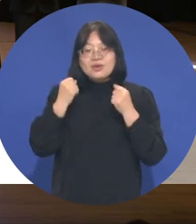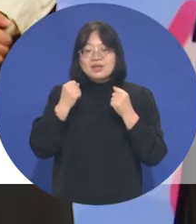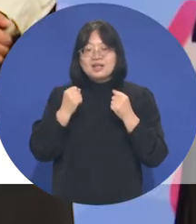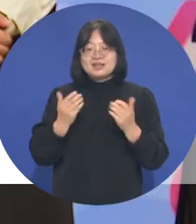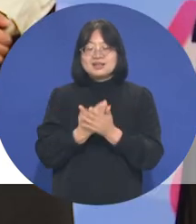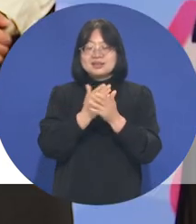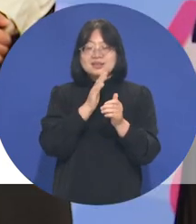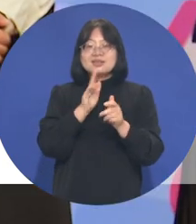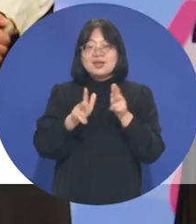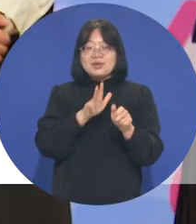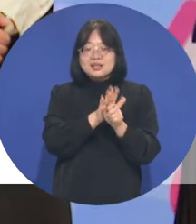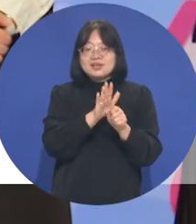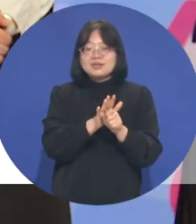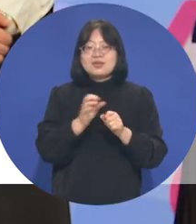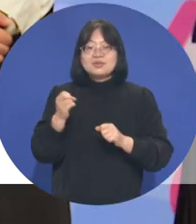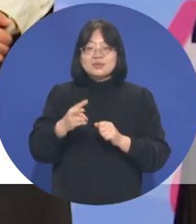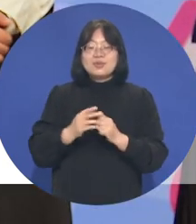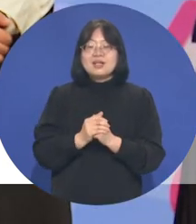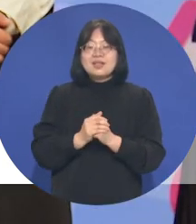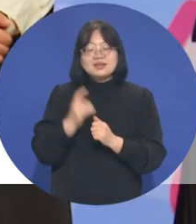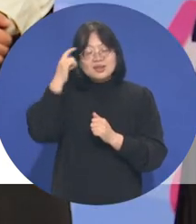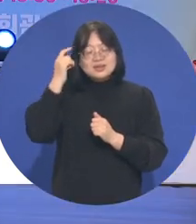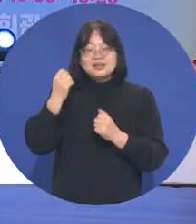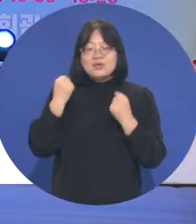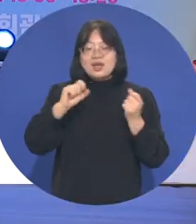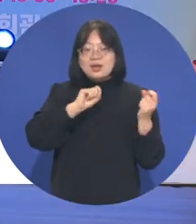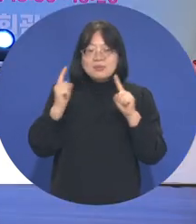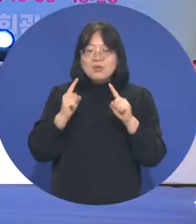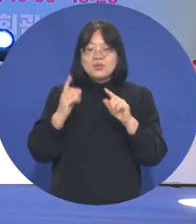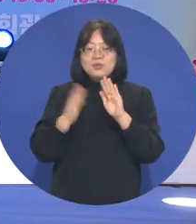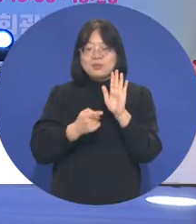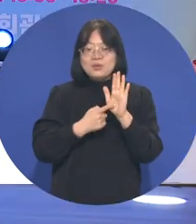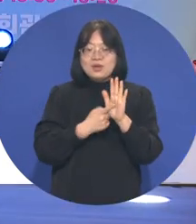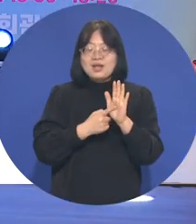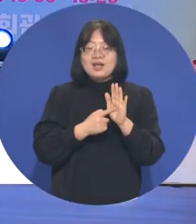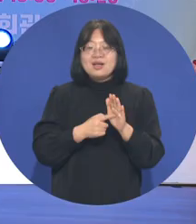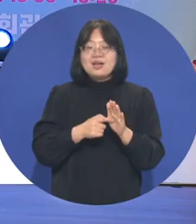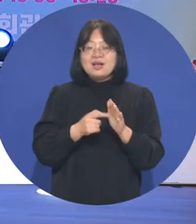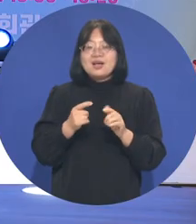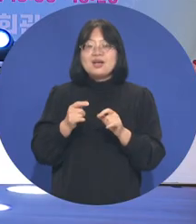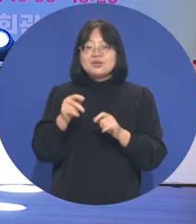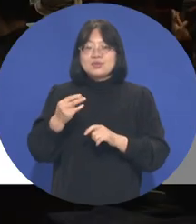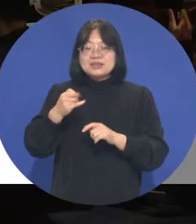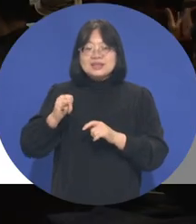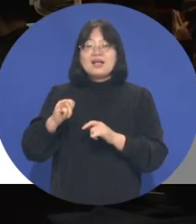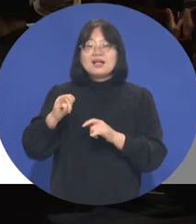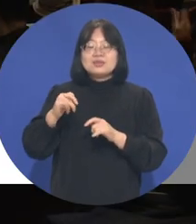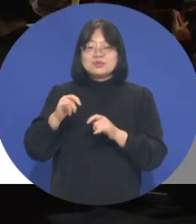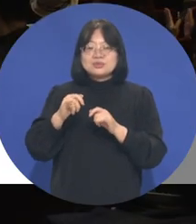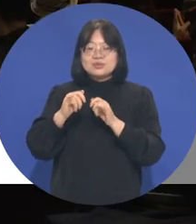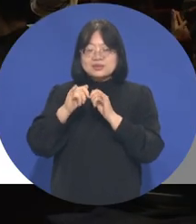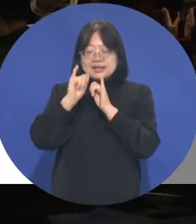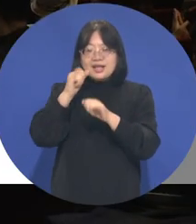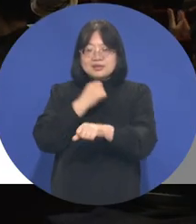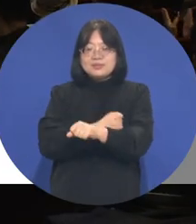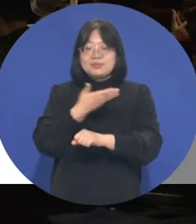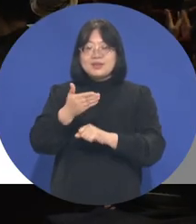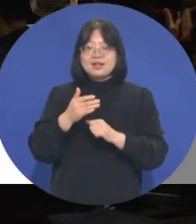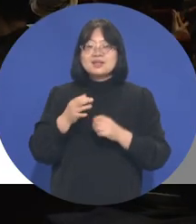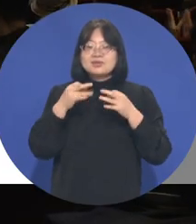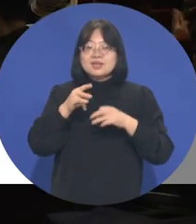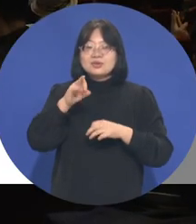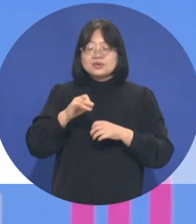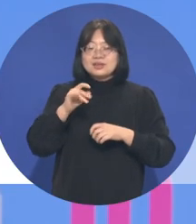증진사업 유공자와 정신건강 회복시 공모전 당선자들에 대한 도지사 표창과 포상을 수여했습니다.